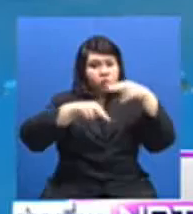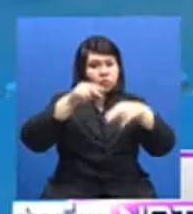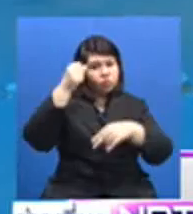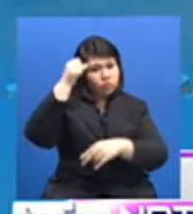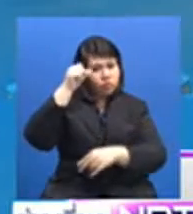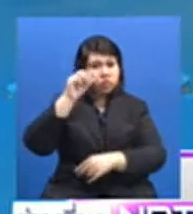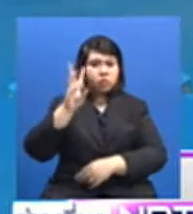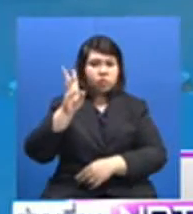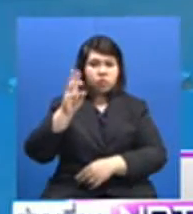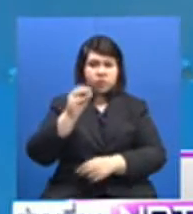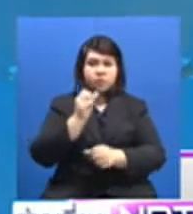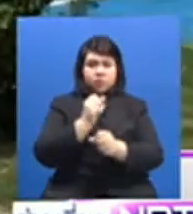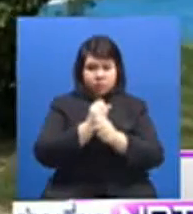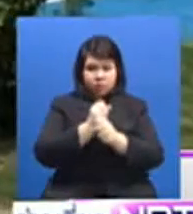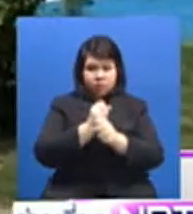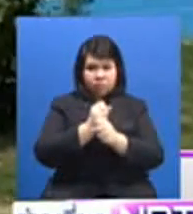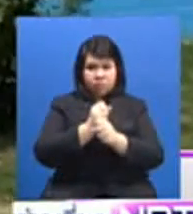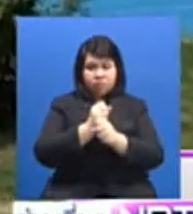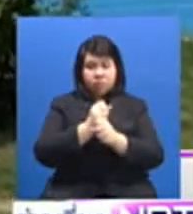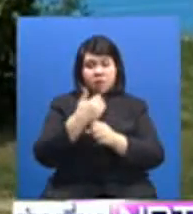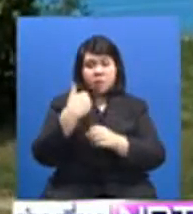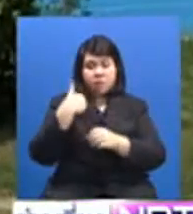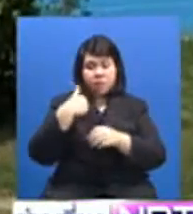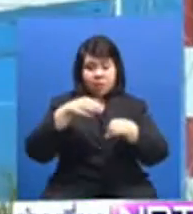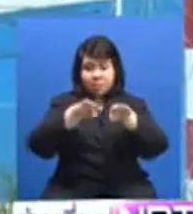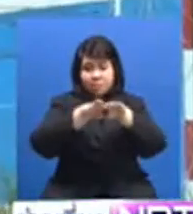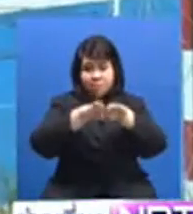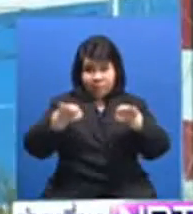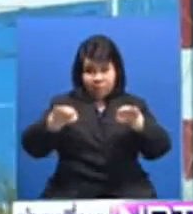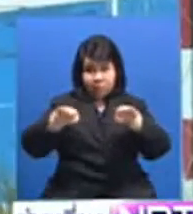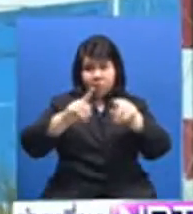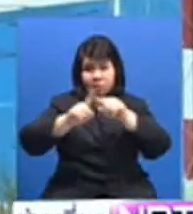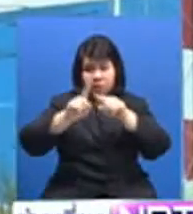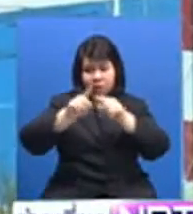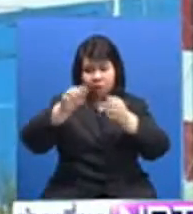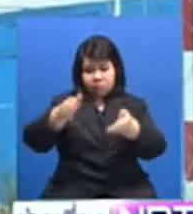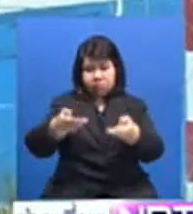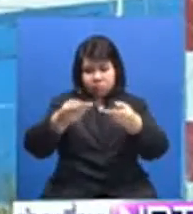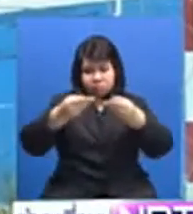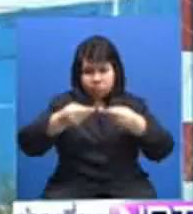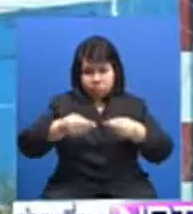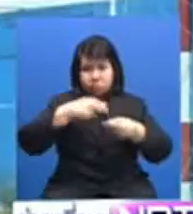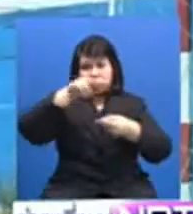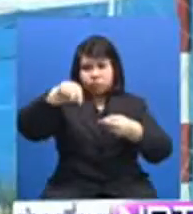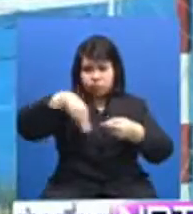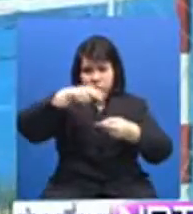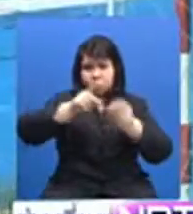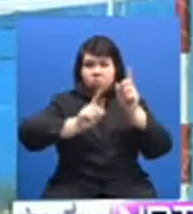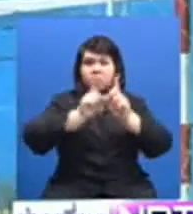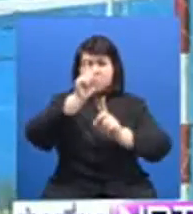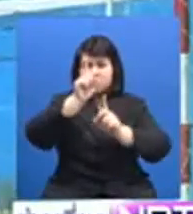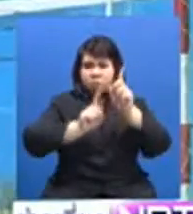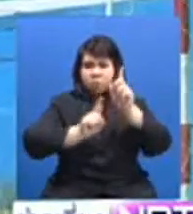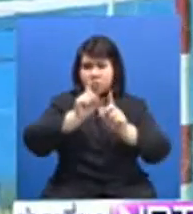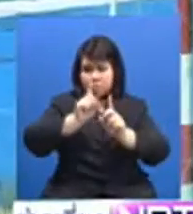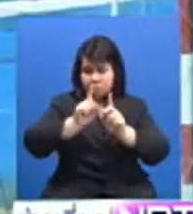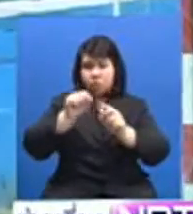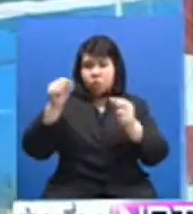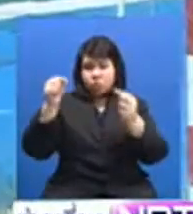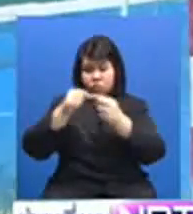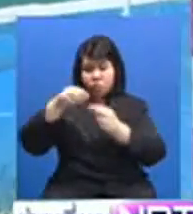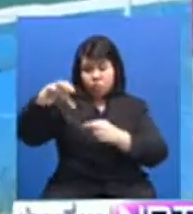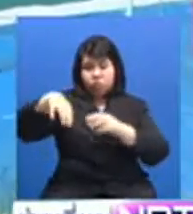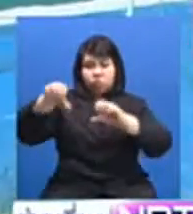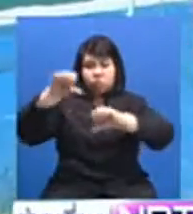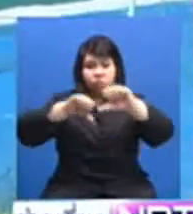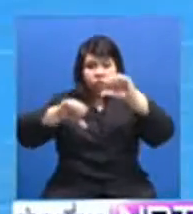วันพร้มเก็บตัอย่างแผ่นยาง EVAปูพื้นสนฟุทศอลไปตรวจสอบวัดค่าของแผ่นยางที่สถาบันนิติวิทยา